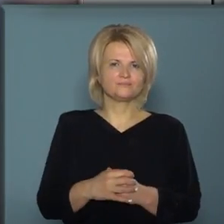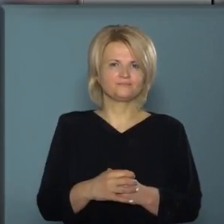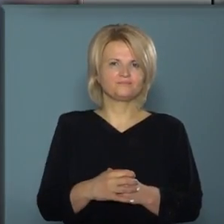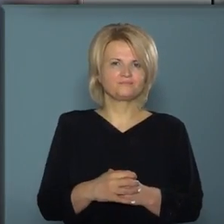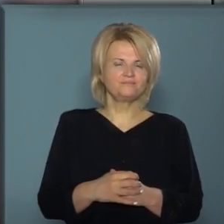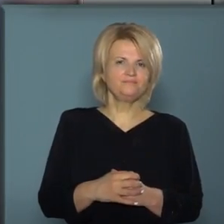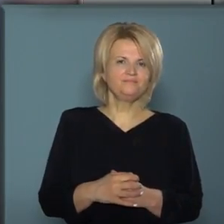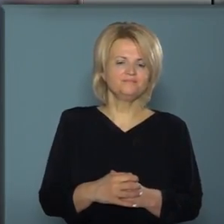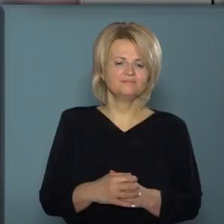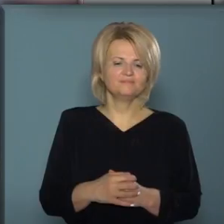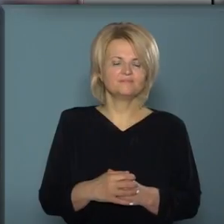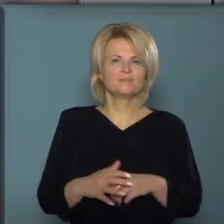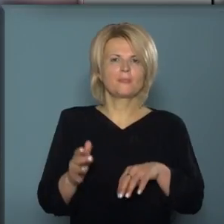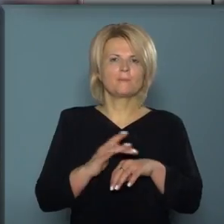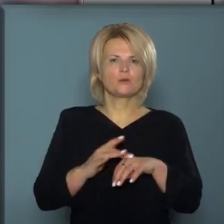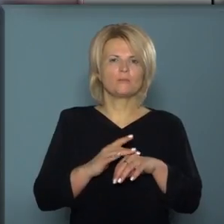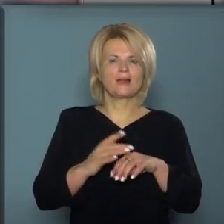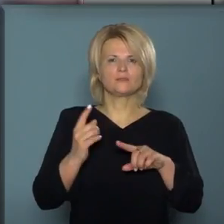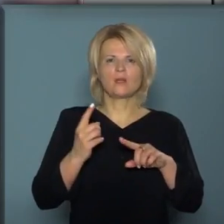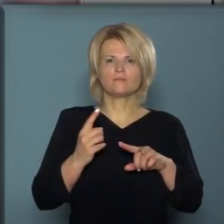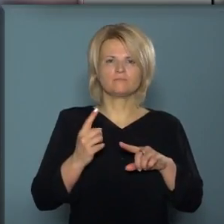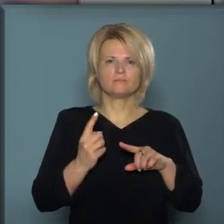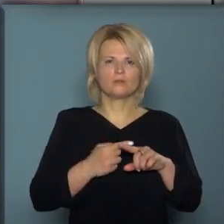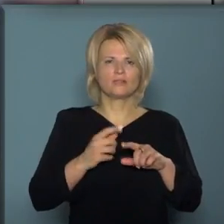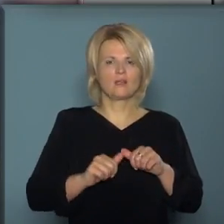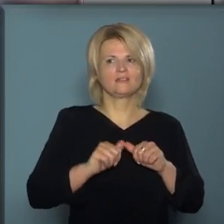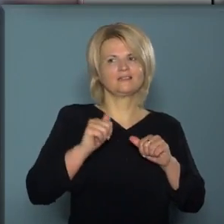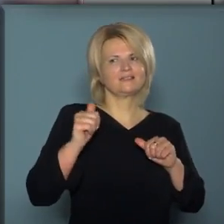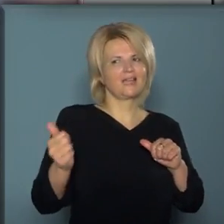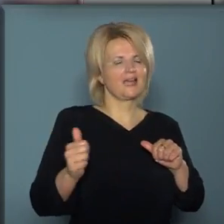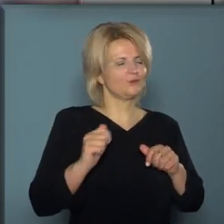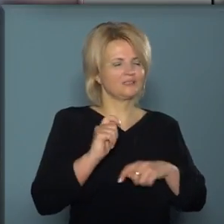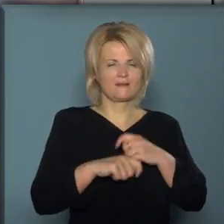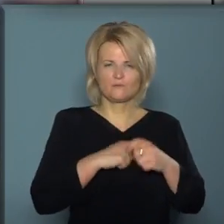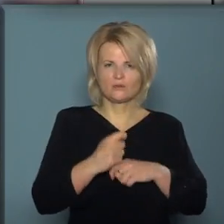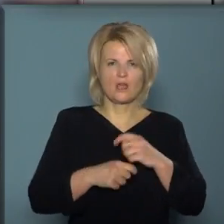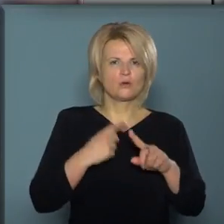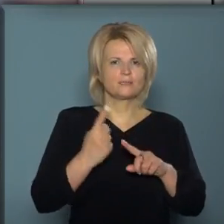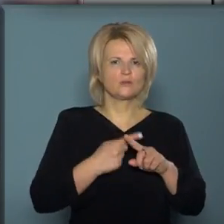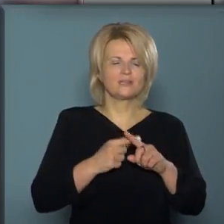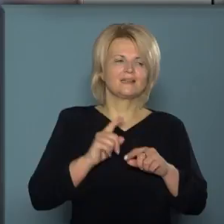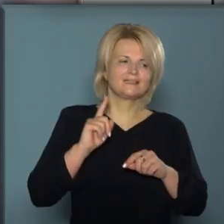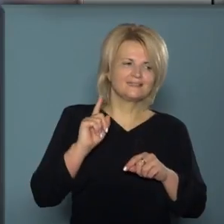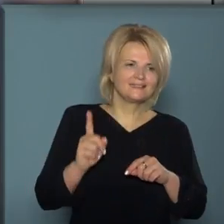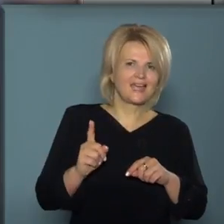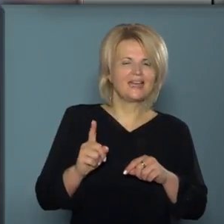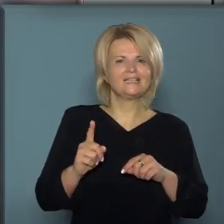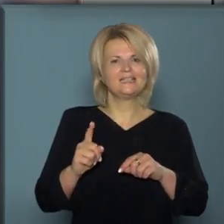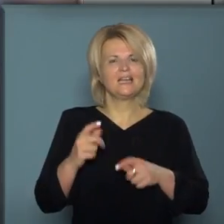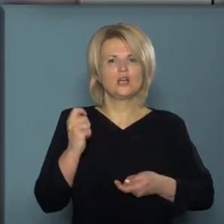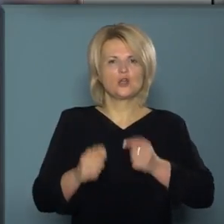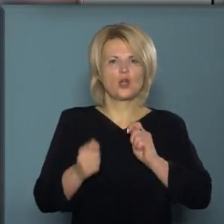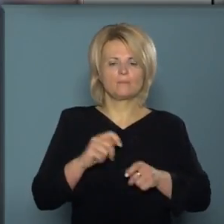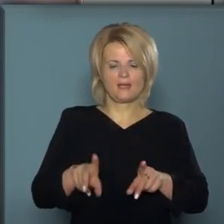mondtam, igyekeztem távol maradni tőle, de hát óhatatlanul azért az ember részesévé válik,